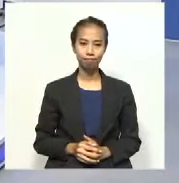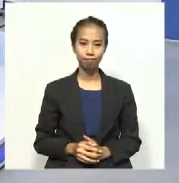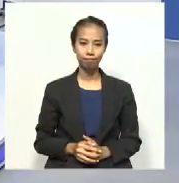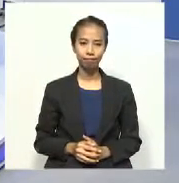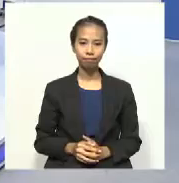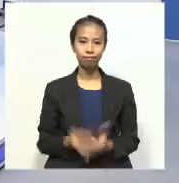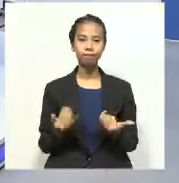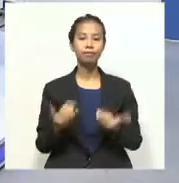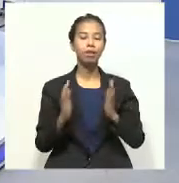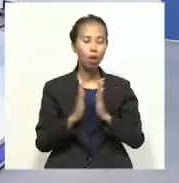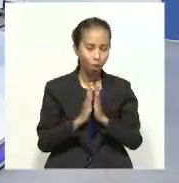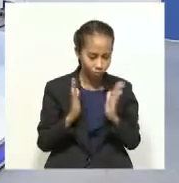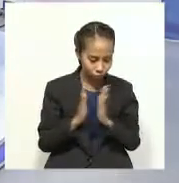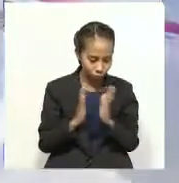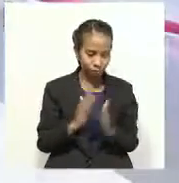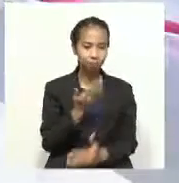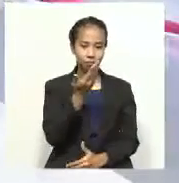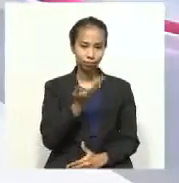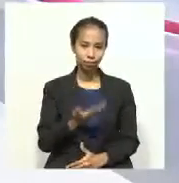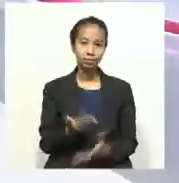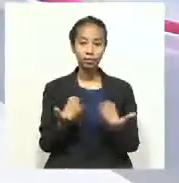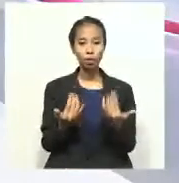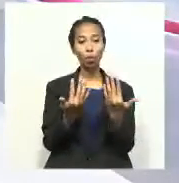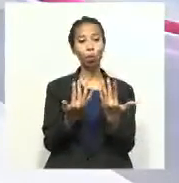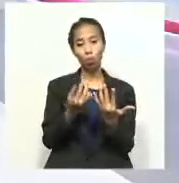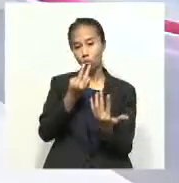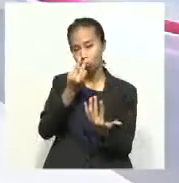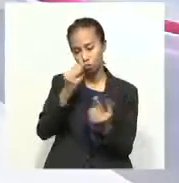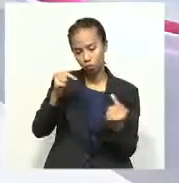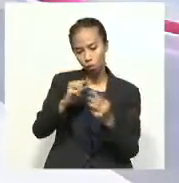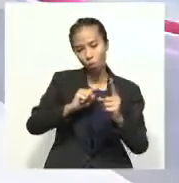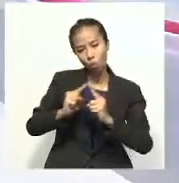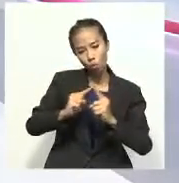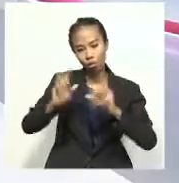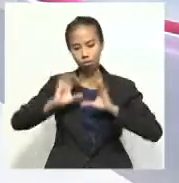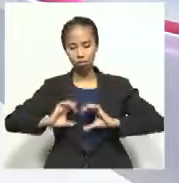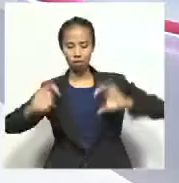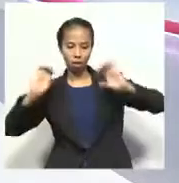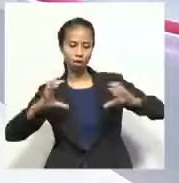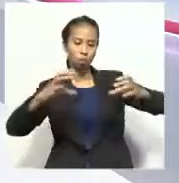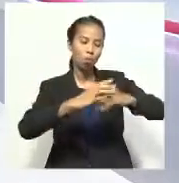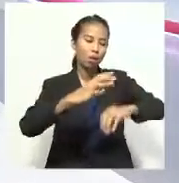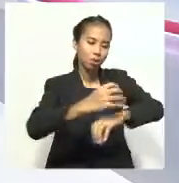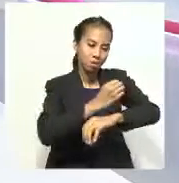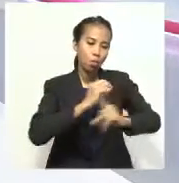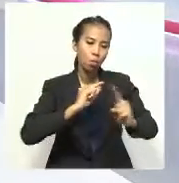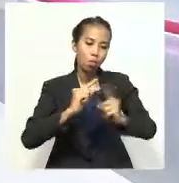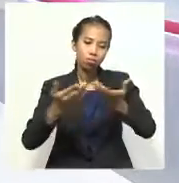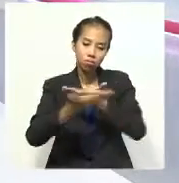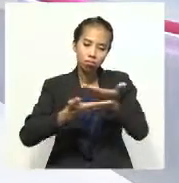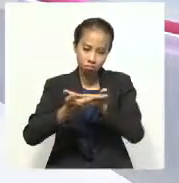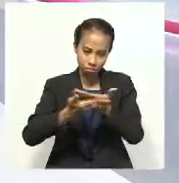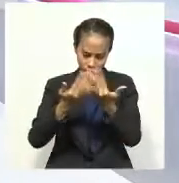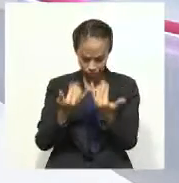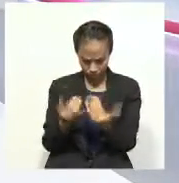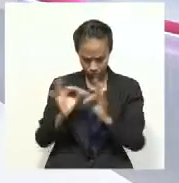คะ ขอบคุณคุณลิลิยานะครับก็เตรียมเกาะติดสถานการณ์ในเรื่องของการพูดคุยระหว่างรัฐบาลนะครับและพรรคการเมืองอยู่ที่นั่นเลยนะครับ ค่ะก็ถือว่า